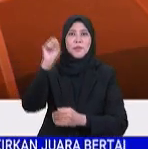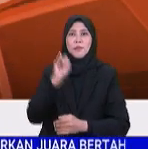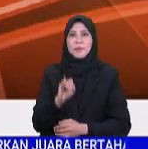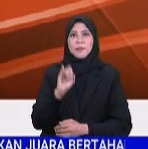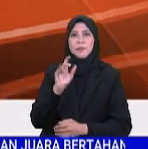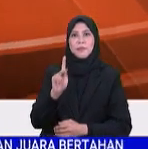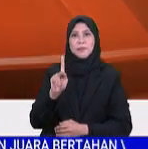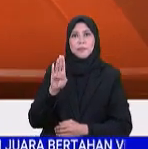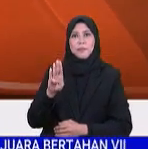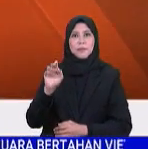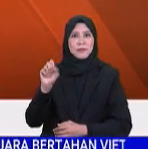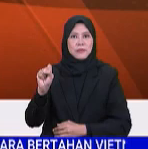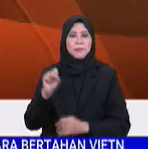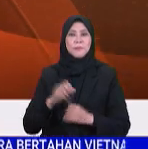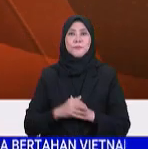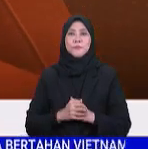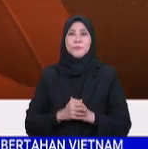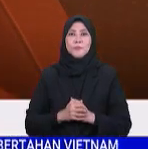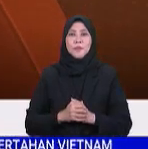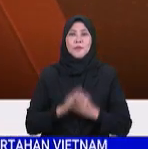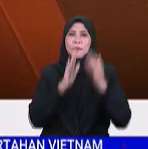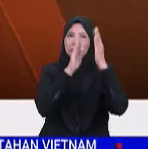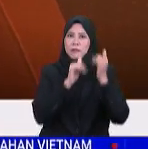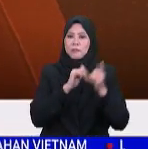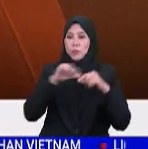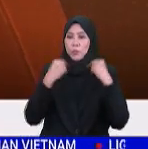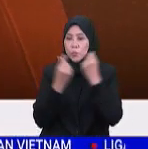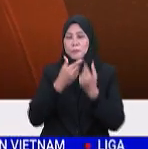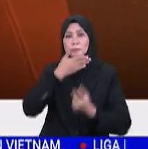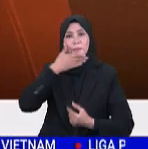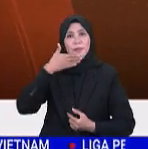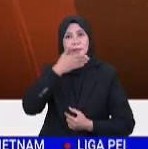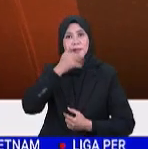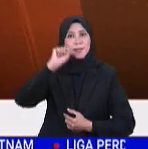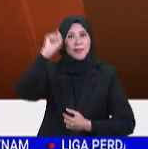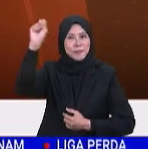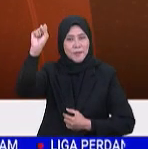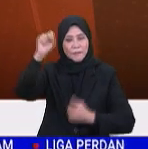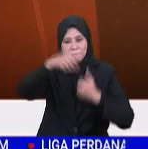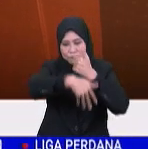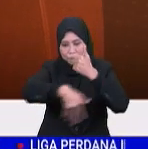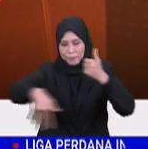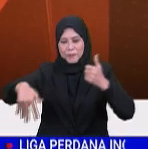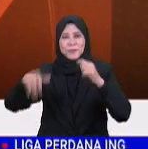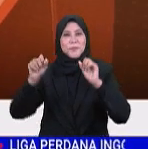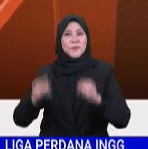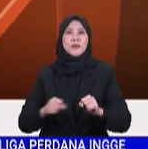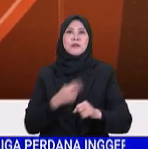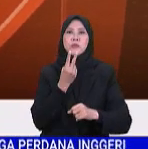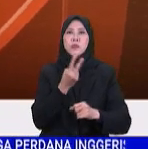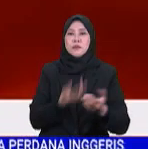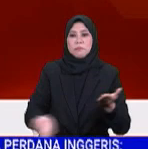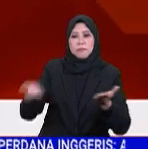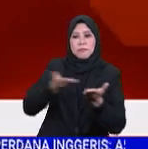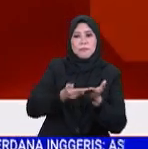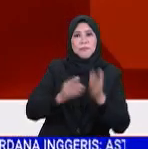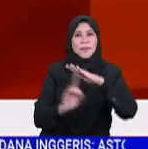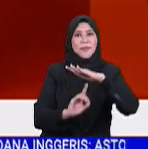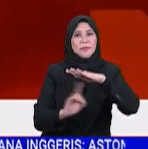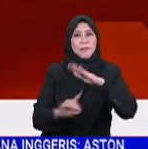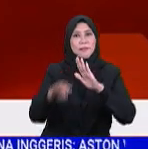BS jatuh ajrut berharap agar majelis sebetulnya Sabah dan badan gabungan dia dapat menjadi suara kepada dasar